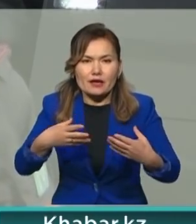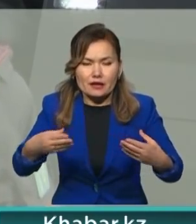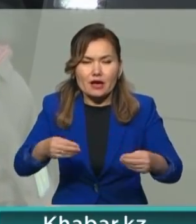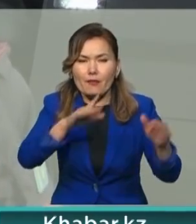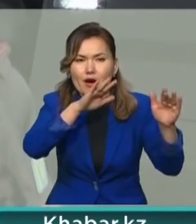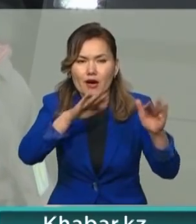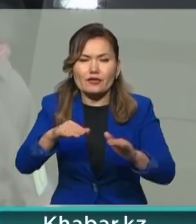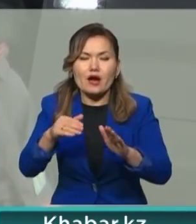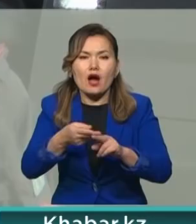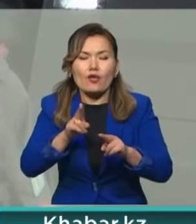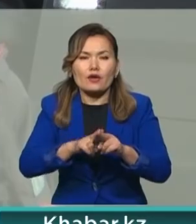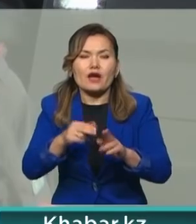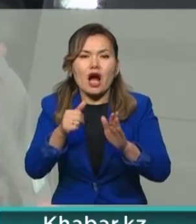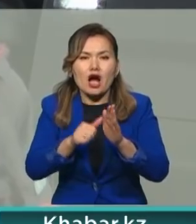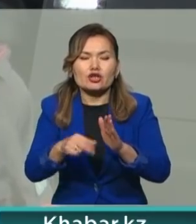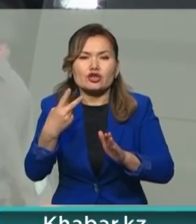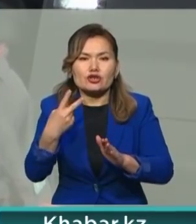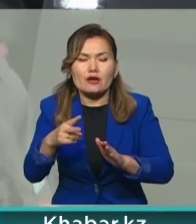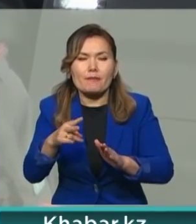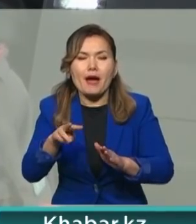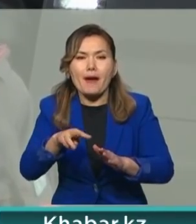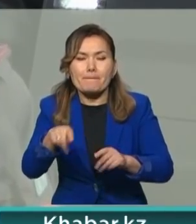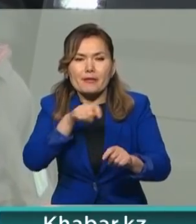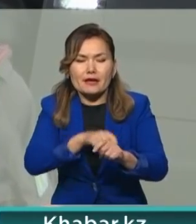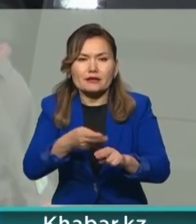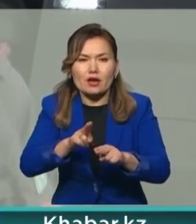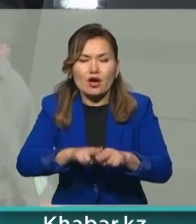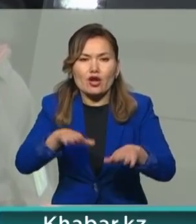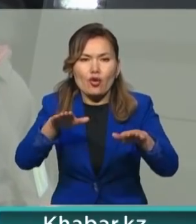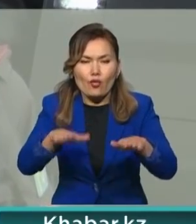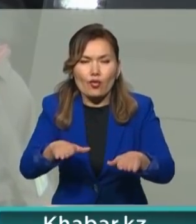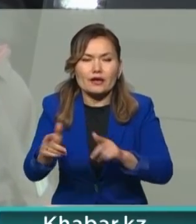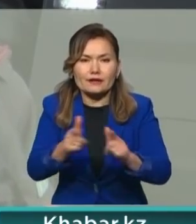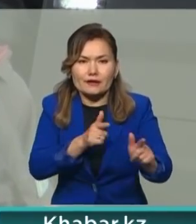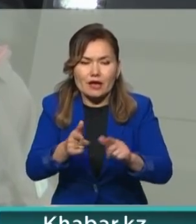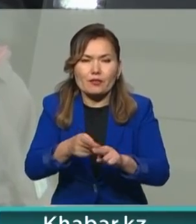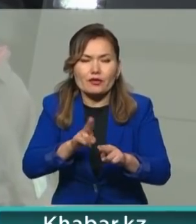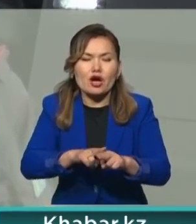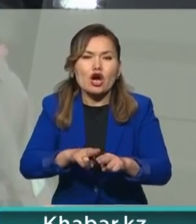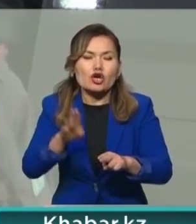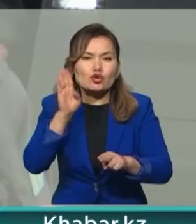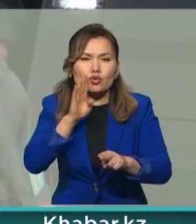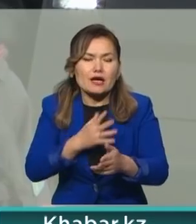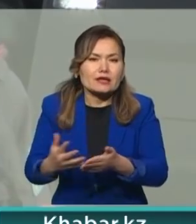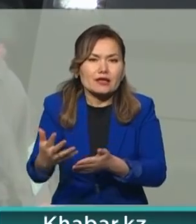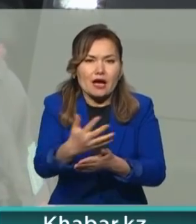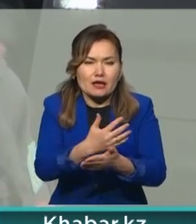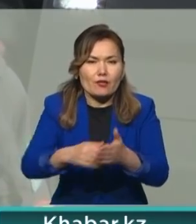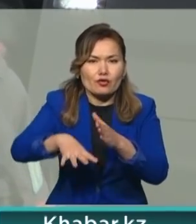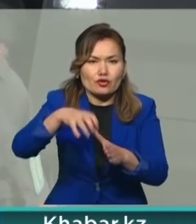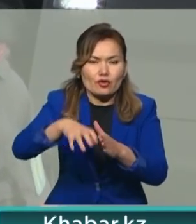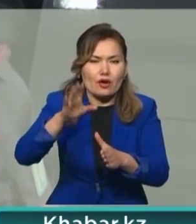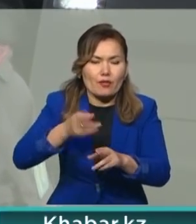жиналатын 620 миллион текше метр сыйымдылықта орын дайындалды. Дәл сол сияқты шаруа бұқтырма маңында